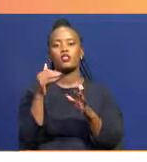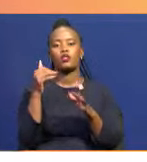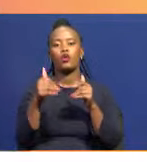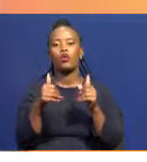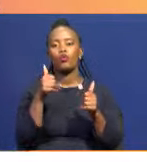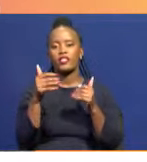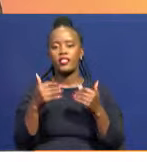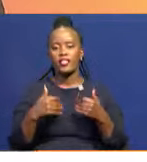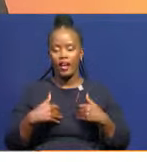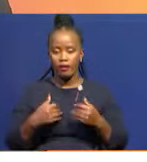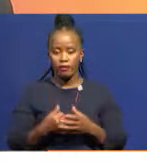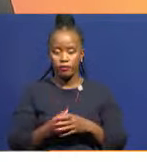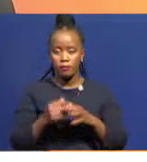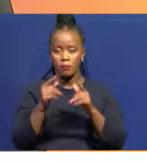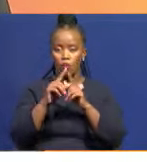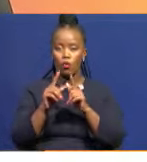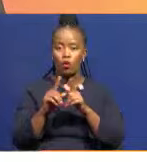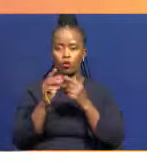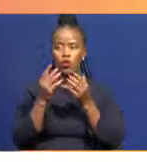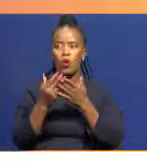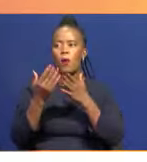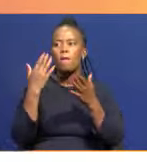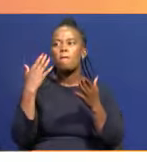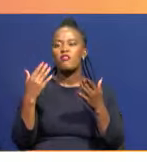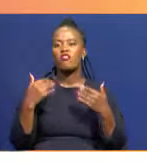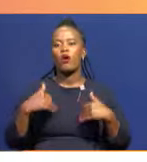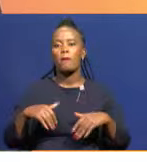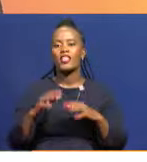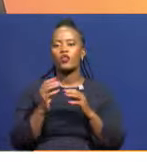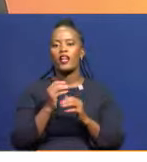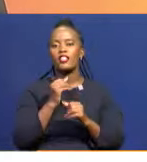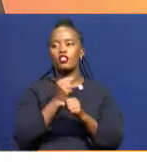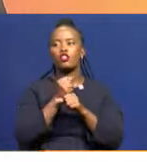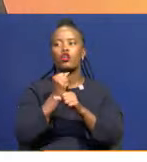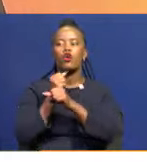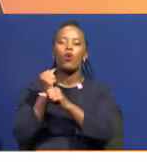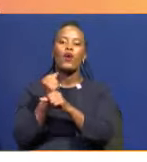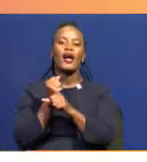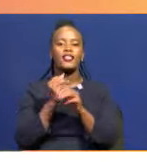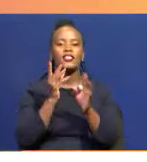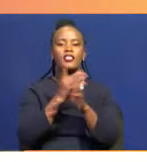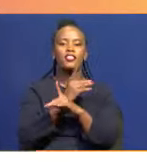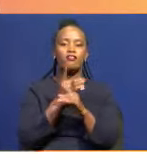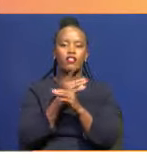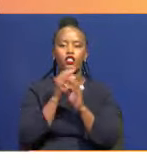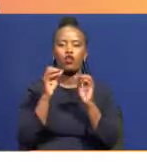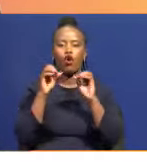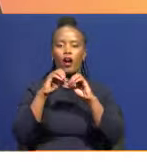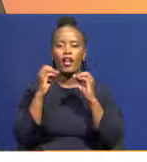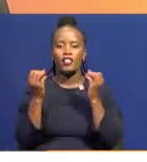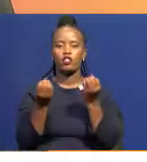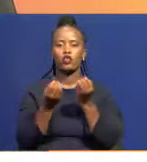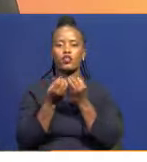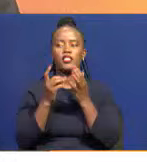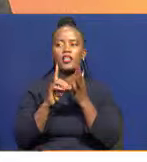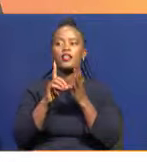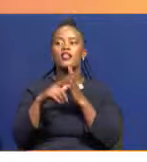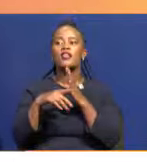Pia hapo mbeleni pia nimeweza kufanya kazi katika mashirika tofauti, na mshowe nilibadizia